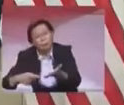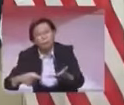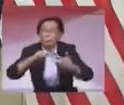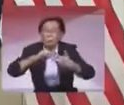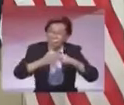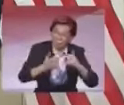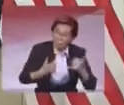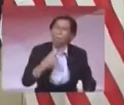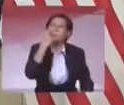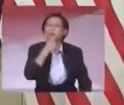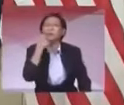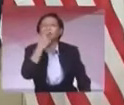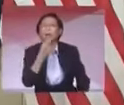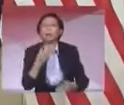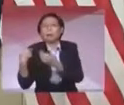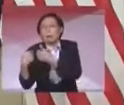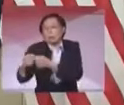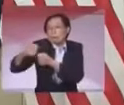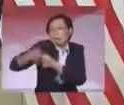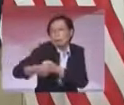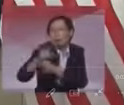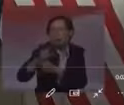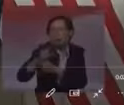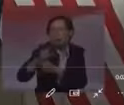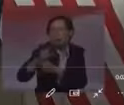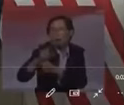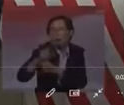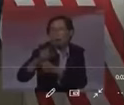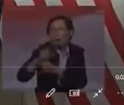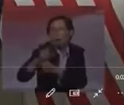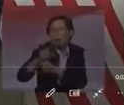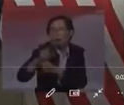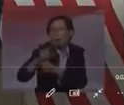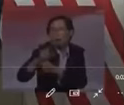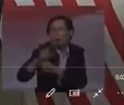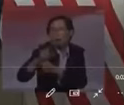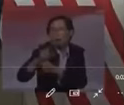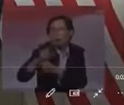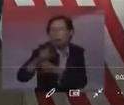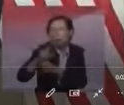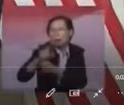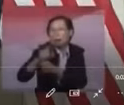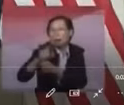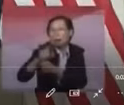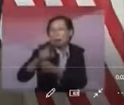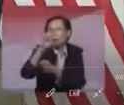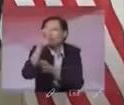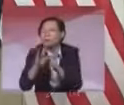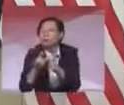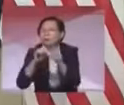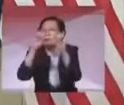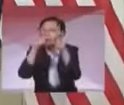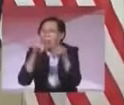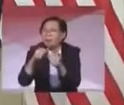Isunya, siapa yang akan menanggung kos ujian? The issue is who will bear the cost of the test.